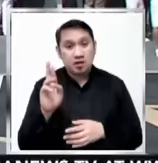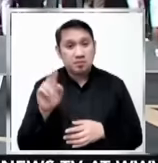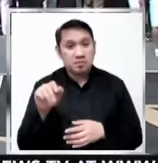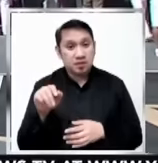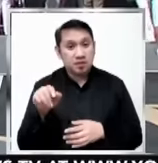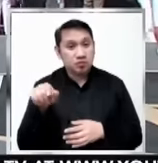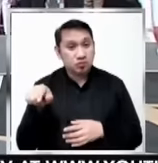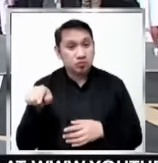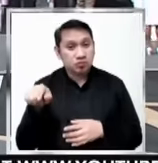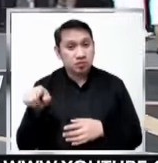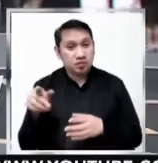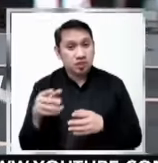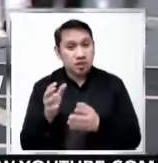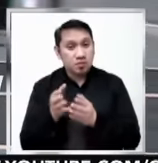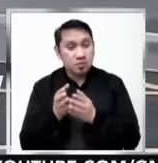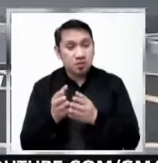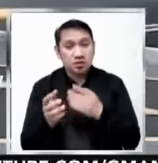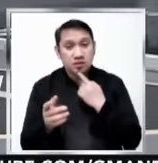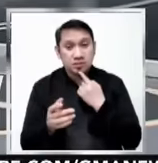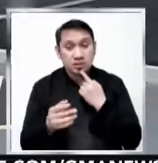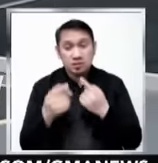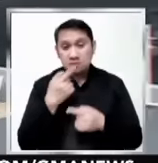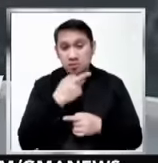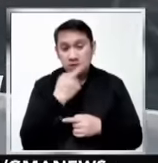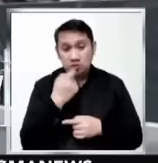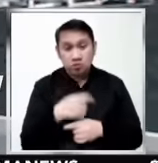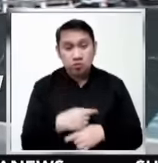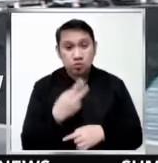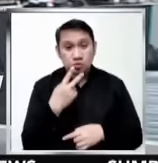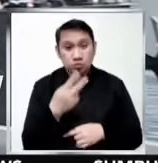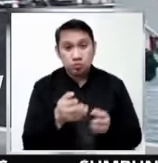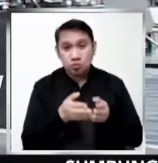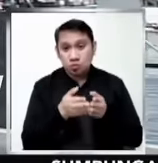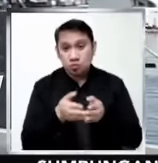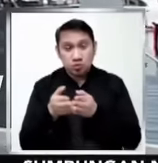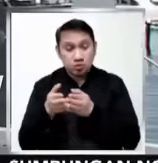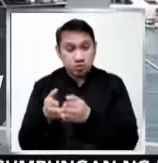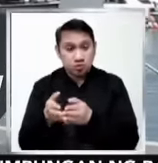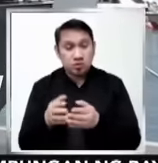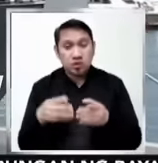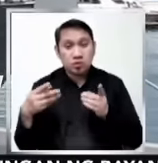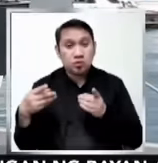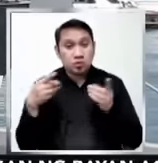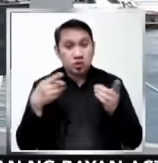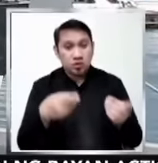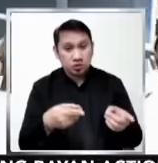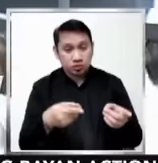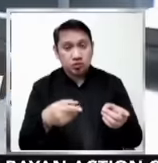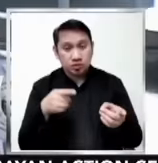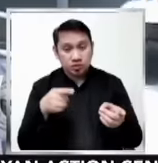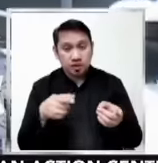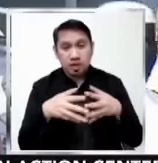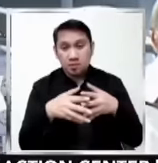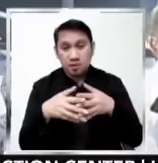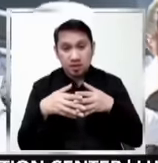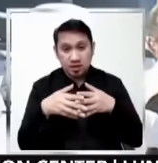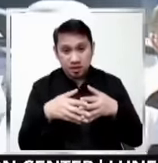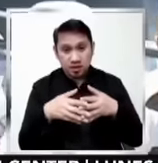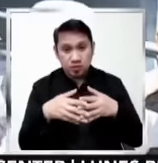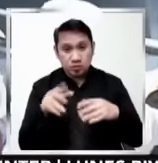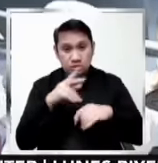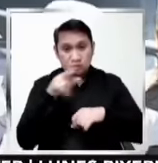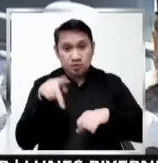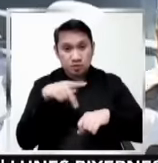Sinabi niya yan kasunod ng commissioning ng dalawang barkong pandigma na donasyon ng Amerika sa Pilipinas. Pinangunahan ni